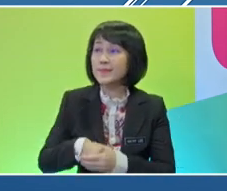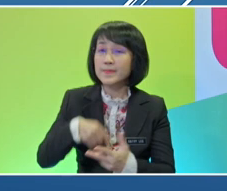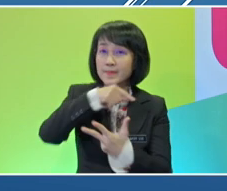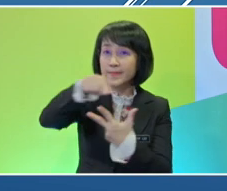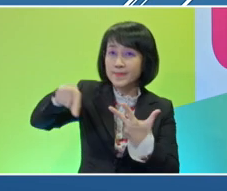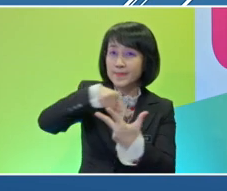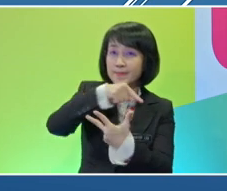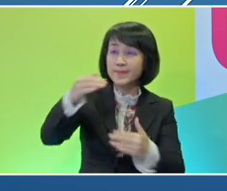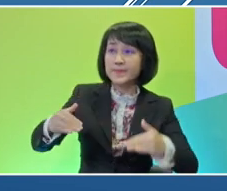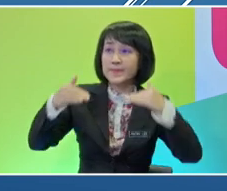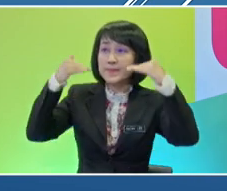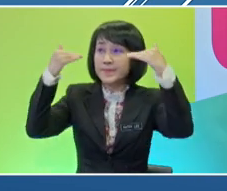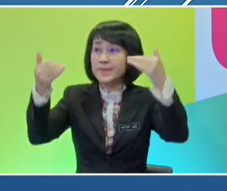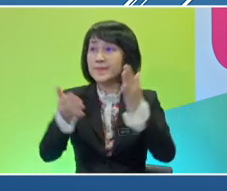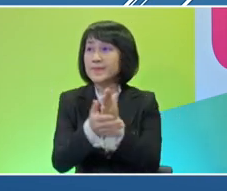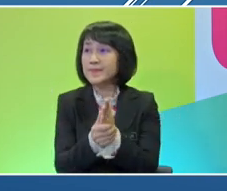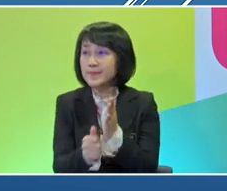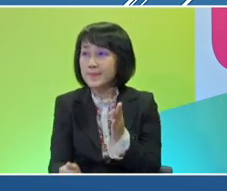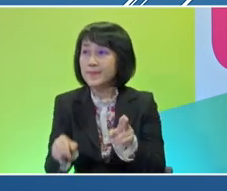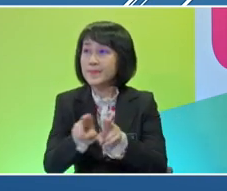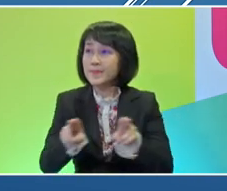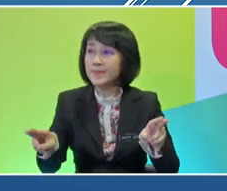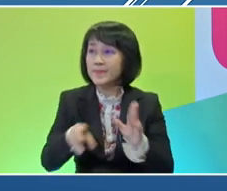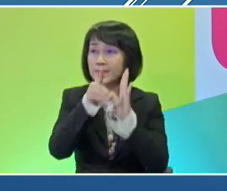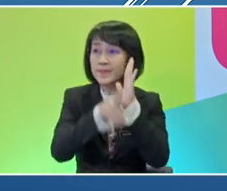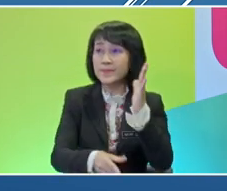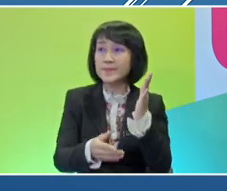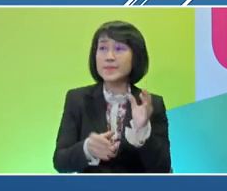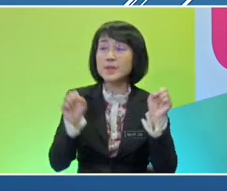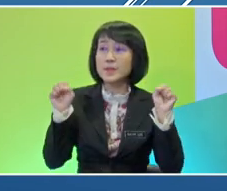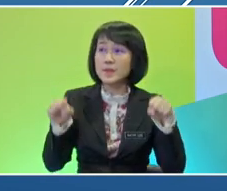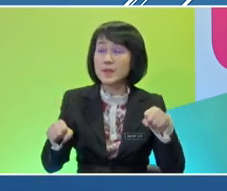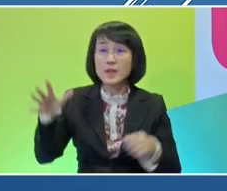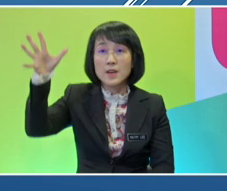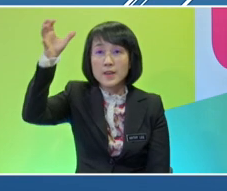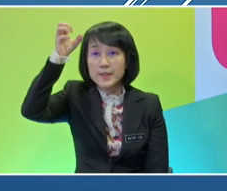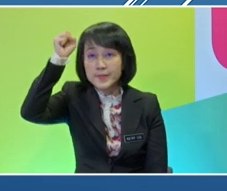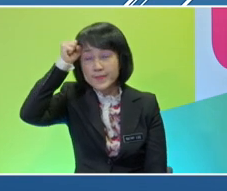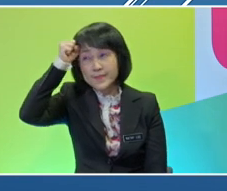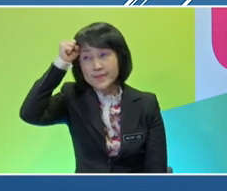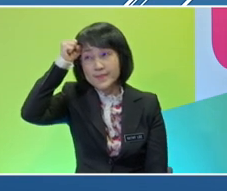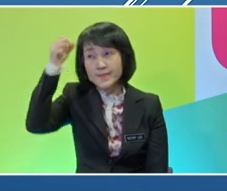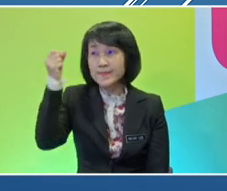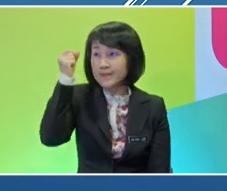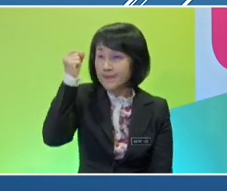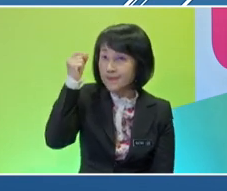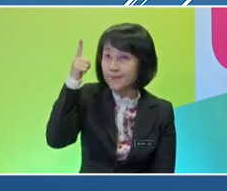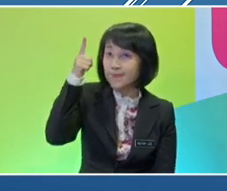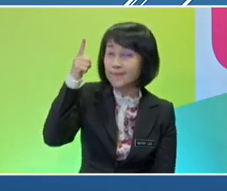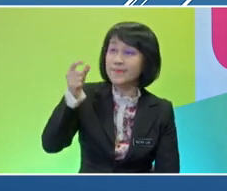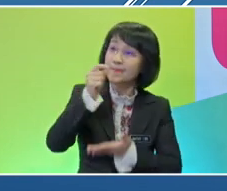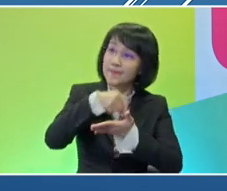kemahiran Kediri dihukum berdasarkan kemampuan pertama menghafal kedua memahami yang